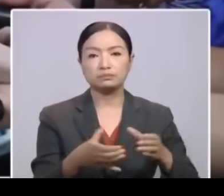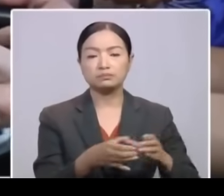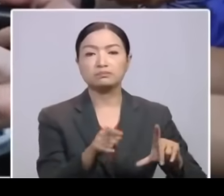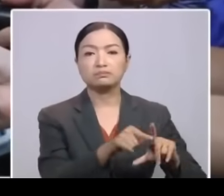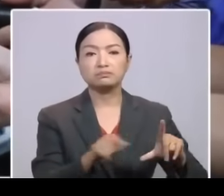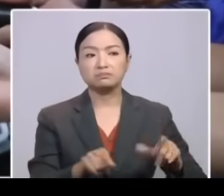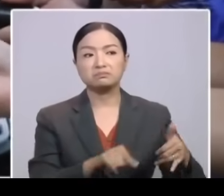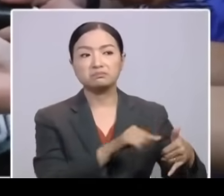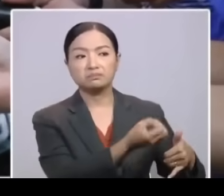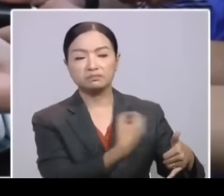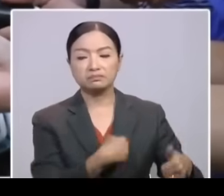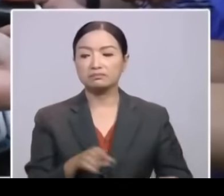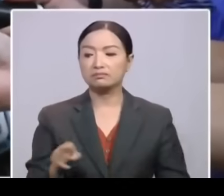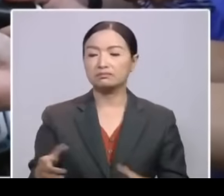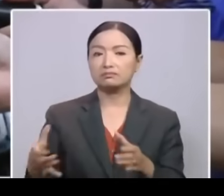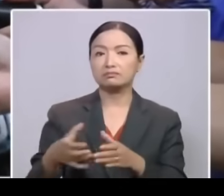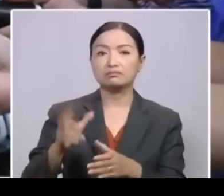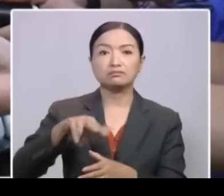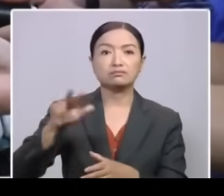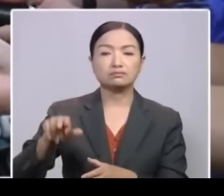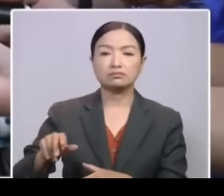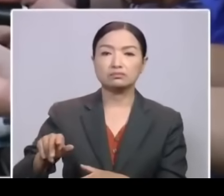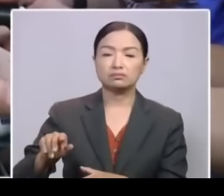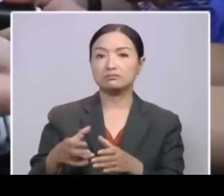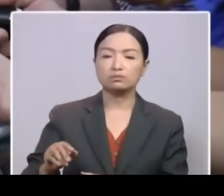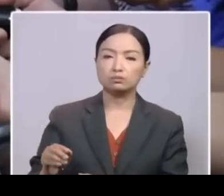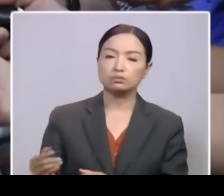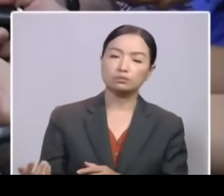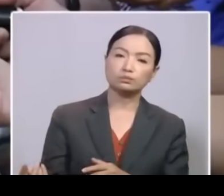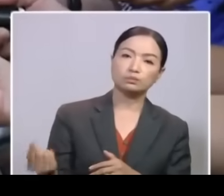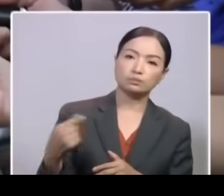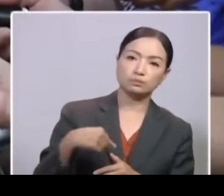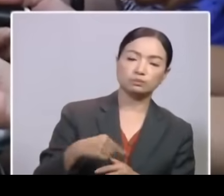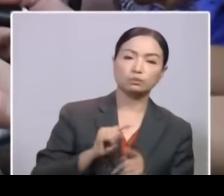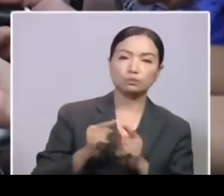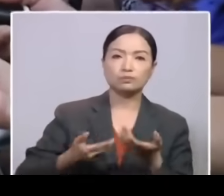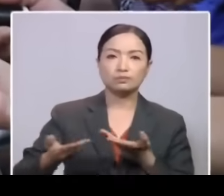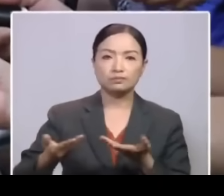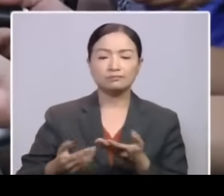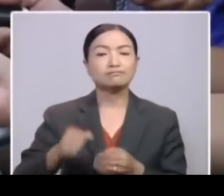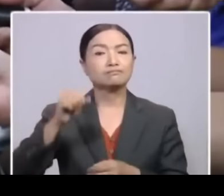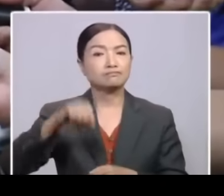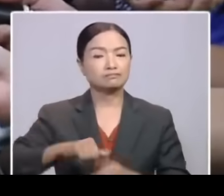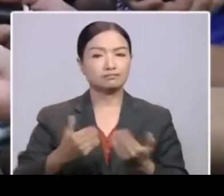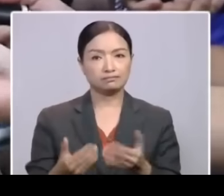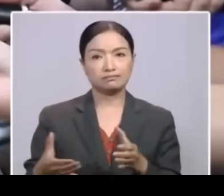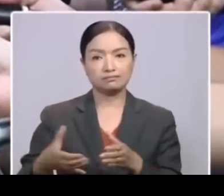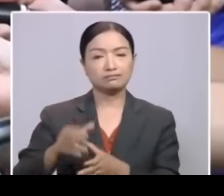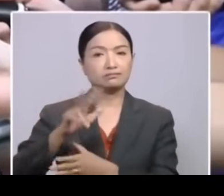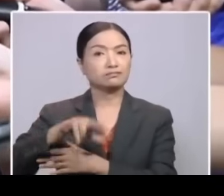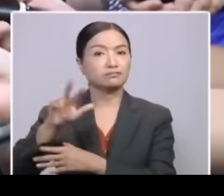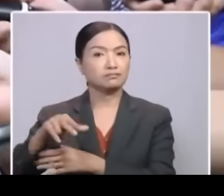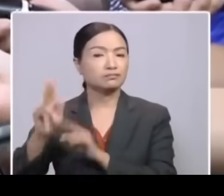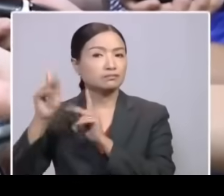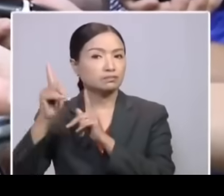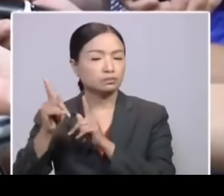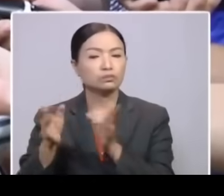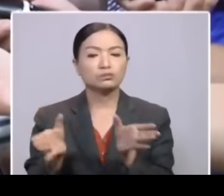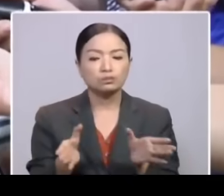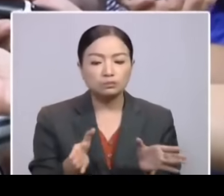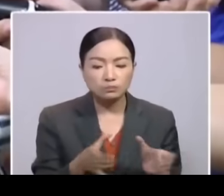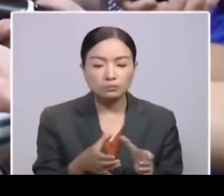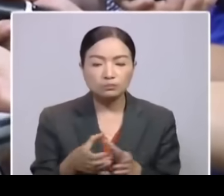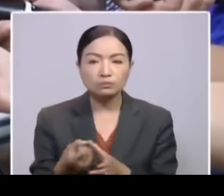เพื่อไทยได้มีการติดต่อพรรคก้าวไกลหาหรือวันนี้ทางคุณภูมิทำก็บอกว่าวันนี้พรรคเพื่อไทยจะแถลงข่าวร่วมกับ 6พรรค